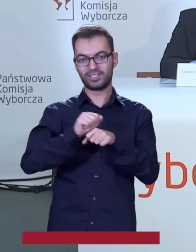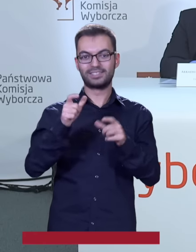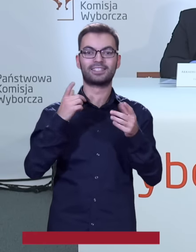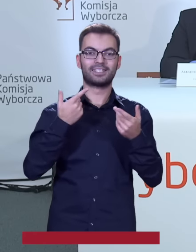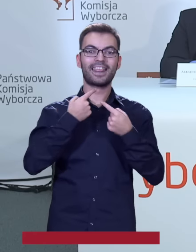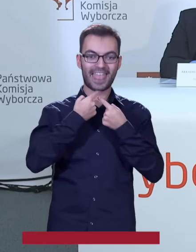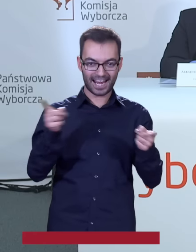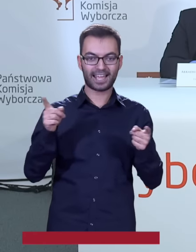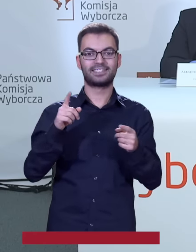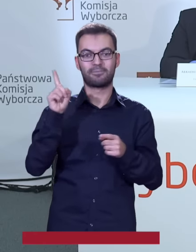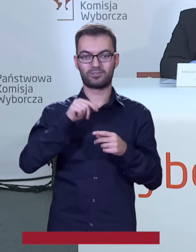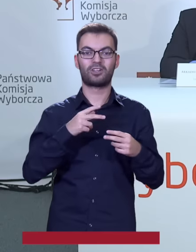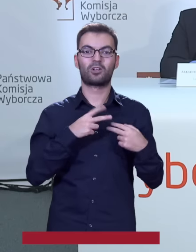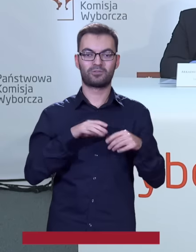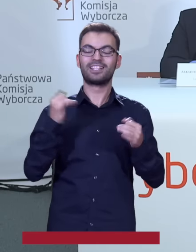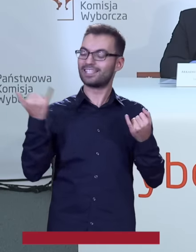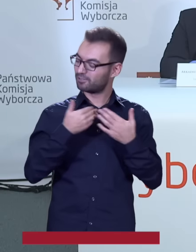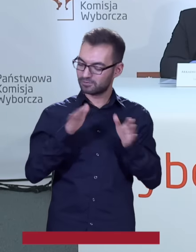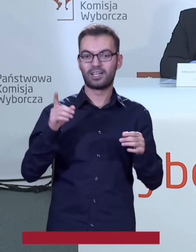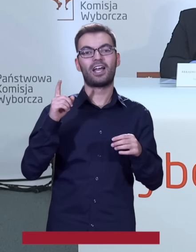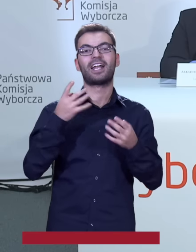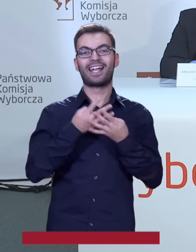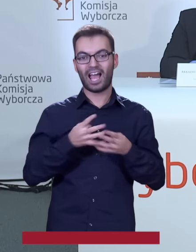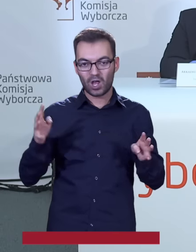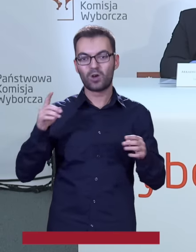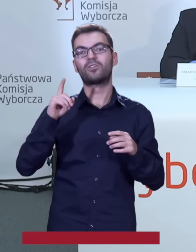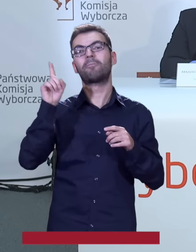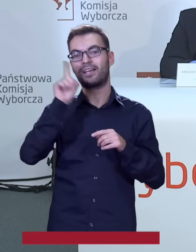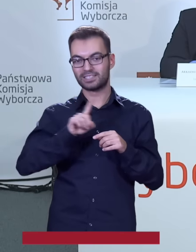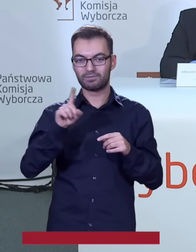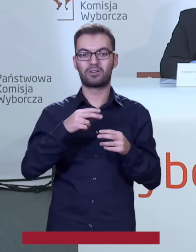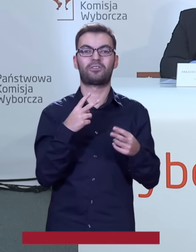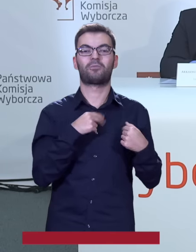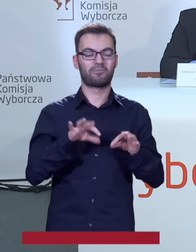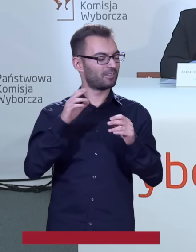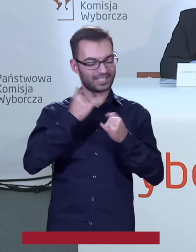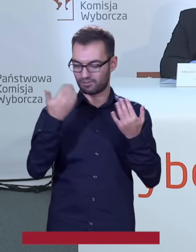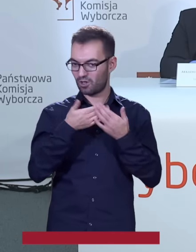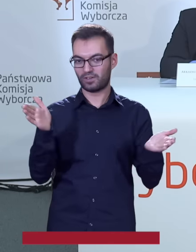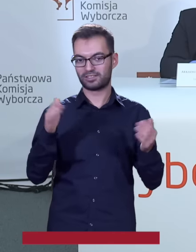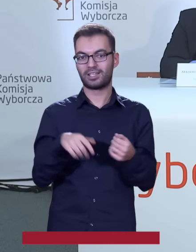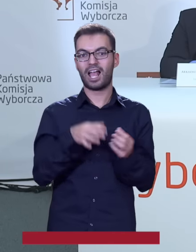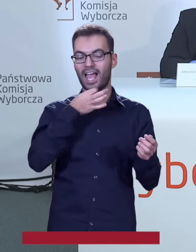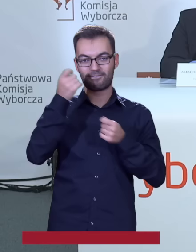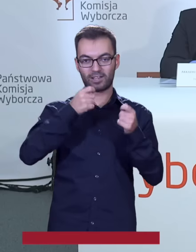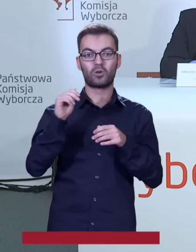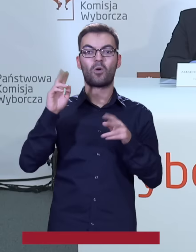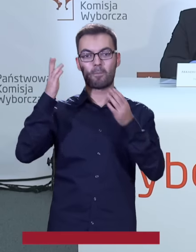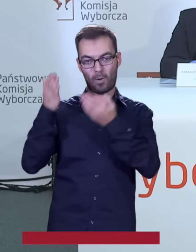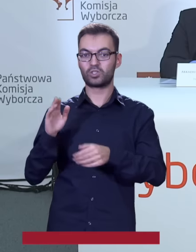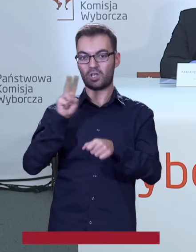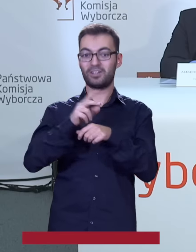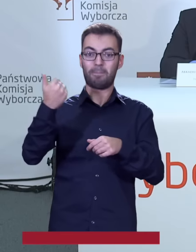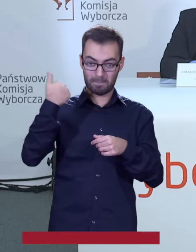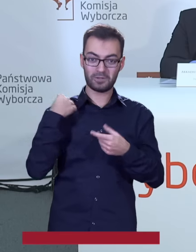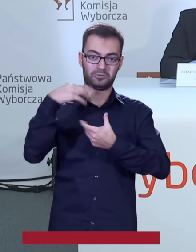Państwowej Komisji Wyborczej. Zawsze jest otwarte i Krajowe Biuro Wyborcze i Państwowa Komisja Wyborcza zawsze są otwarte. Przy referendum mężowie zaufania brali udział w